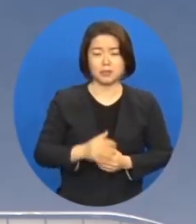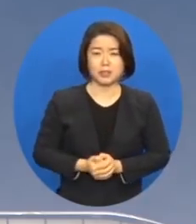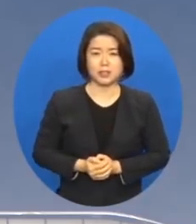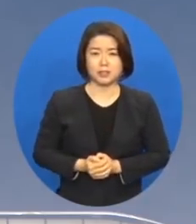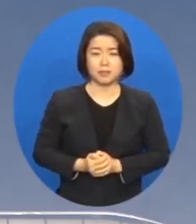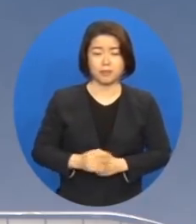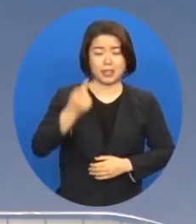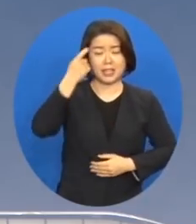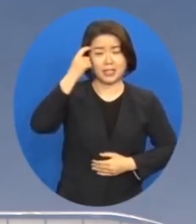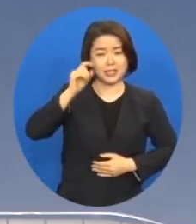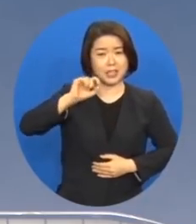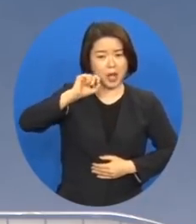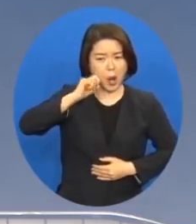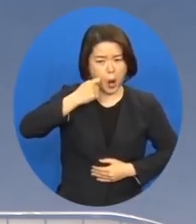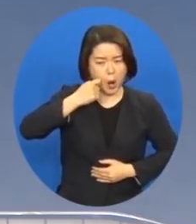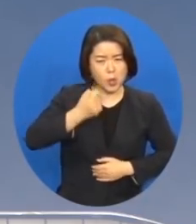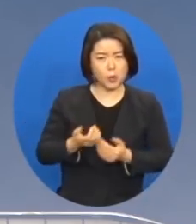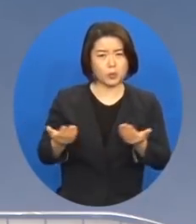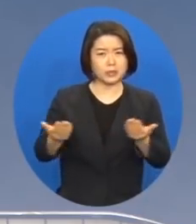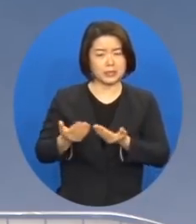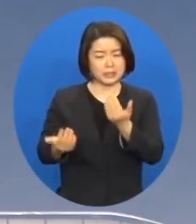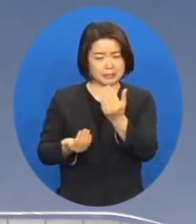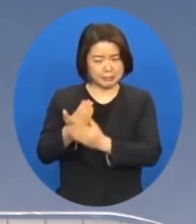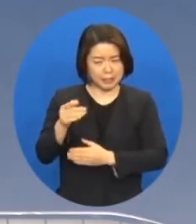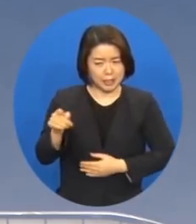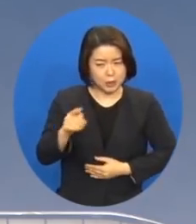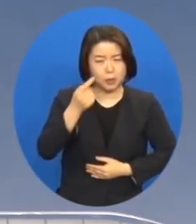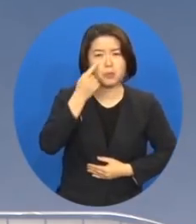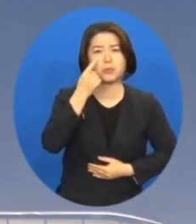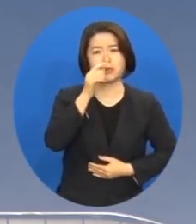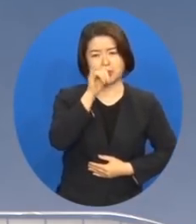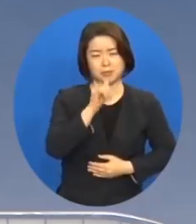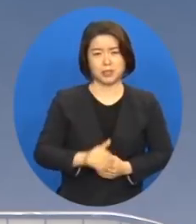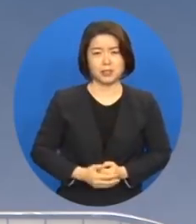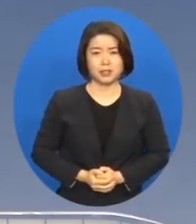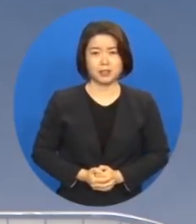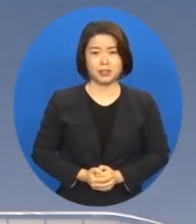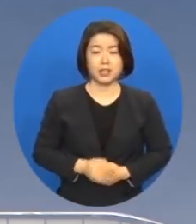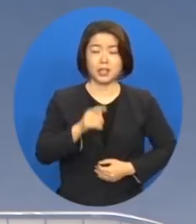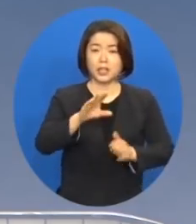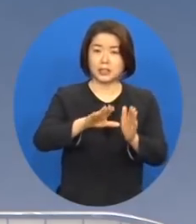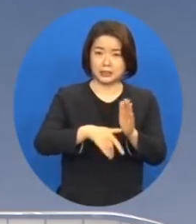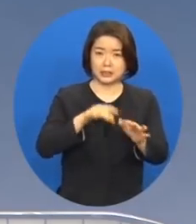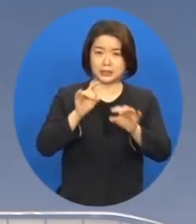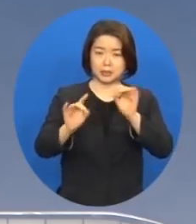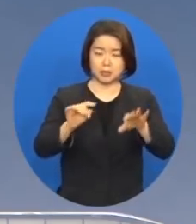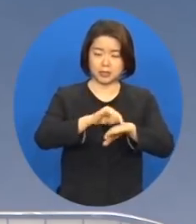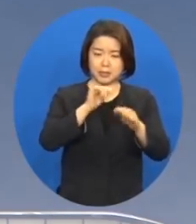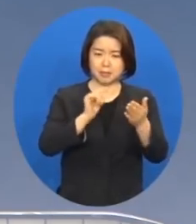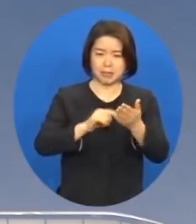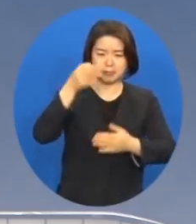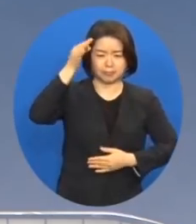상상이 안 되는 일이 벌어지는 경우도 봅니다. 그럴 때마다 마음이 깨달아지는